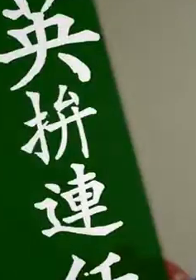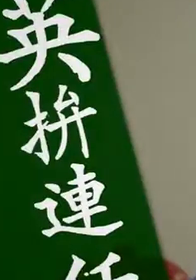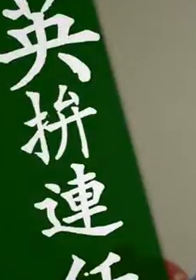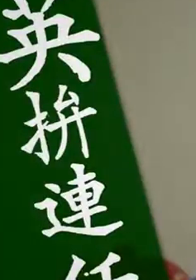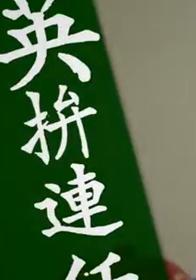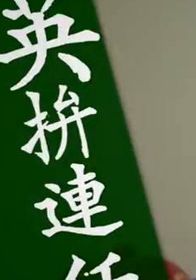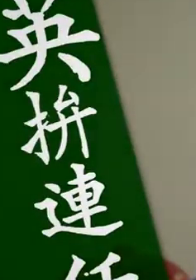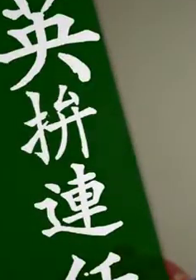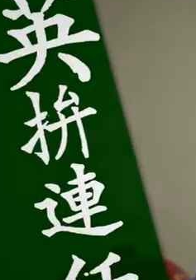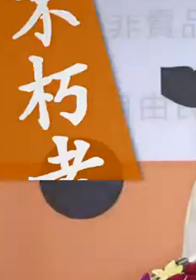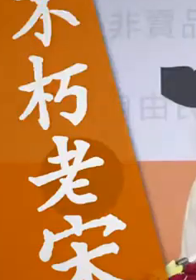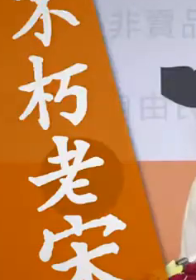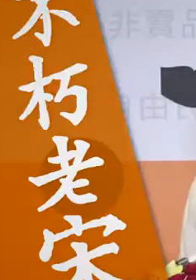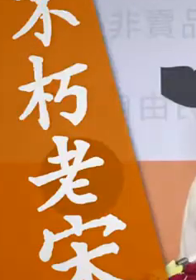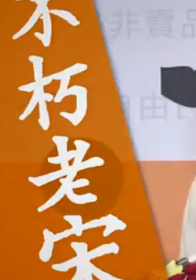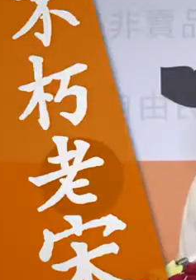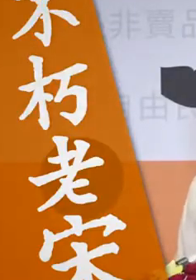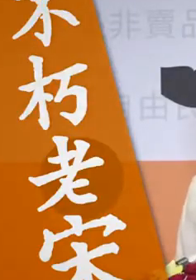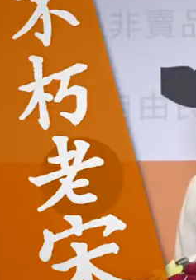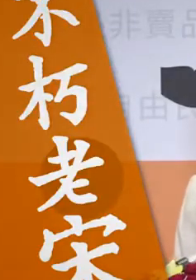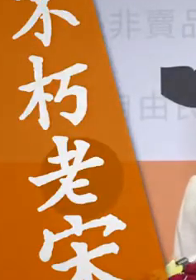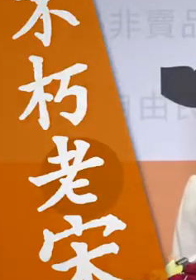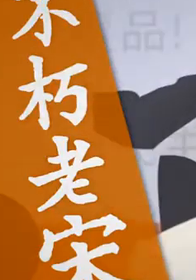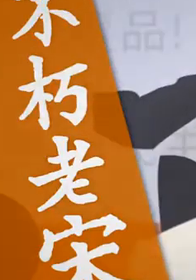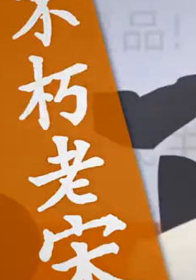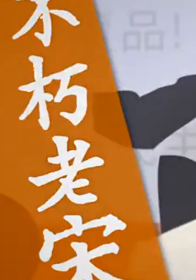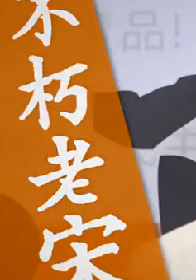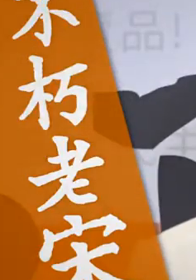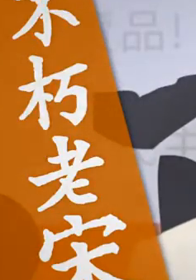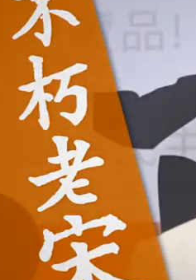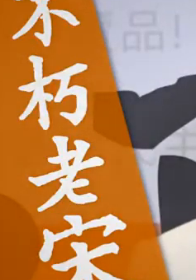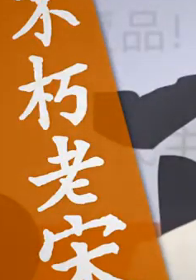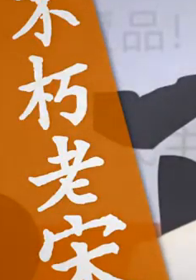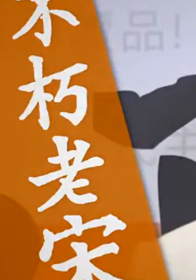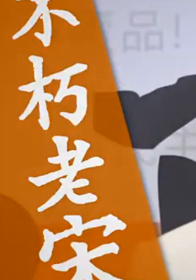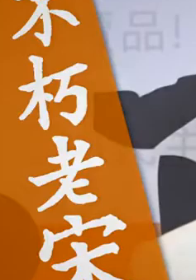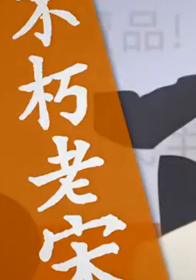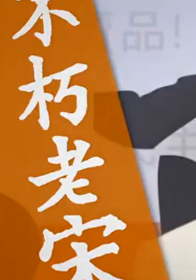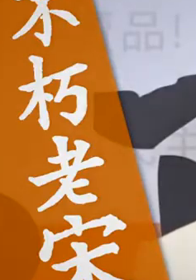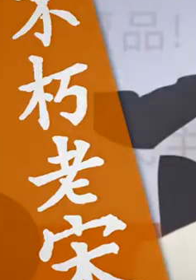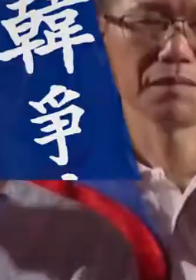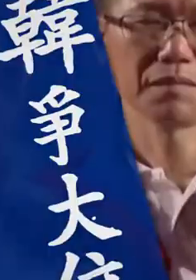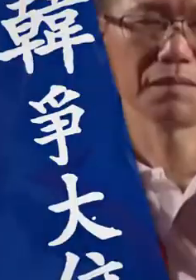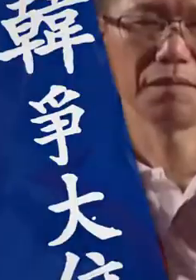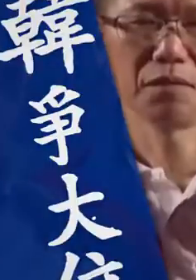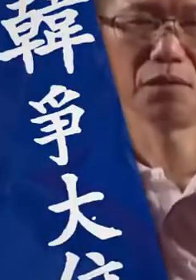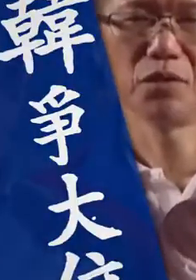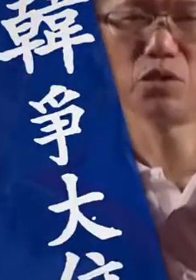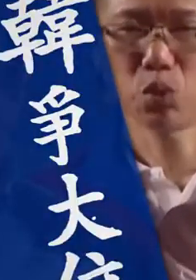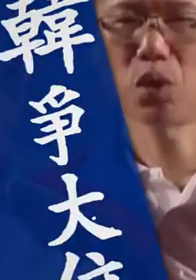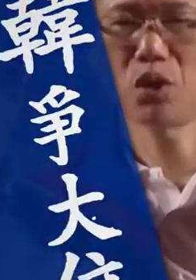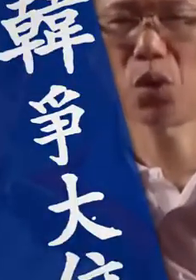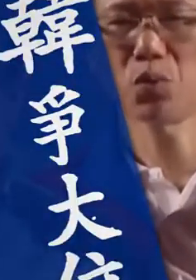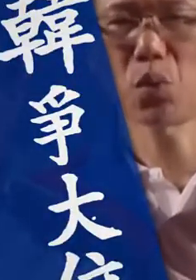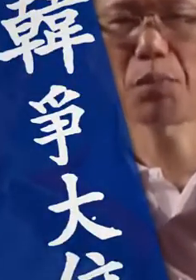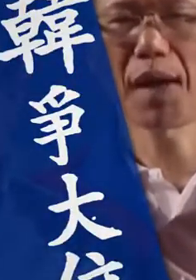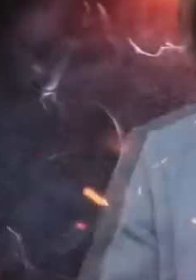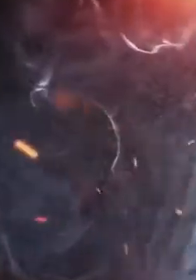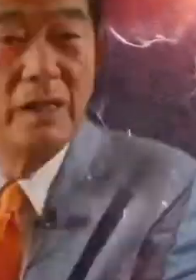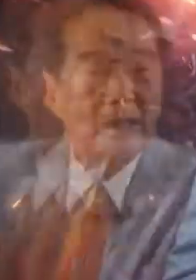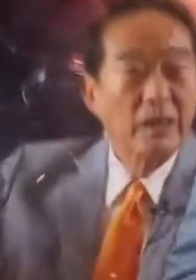我跟我老公站得比较近。 人民的小事就是政府的大事， 为人民做